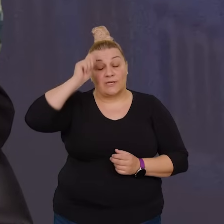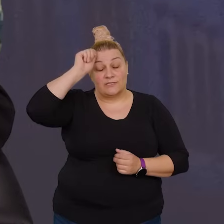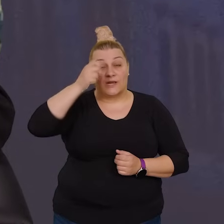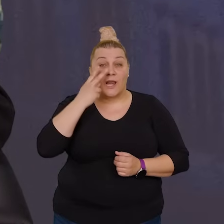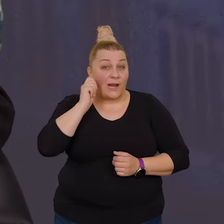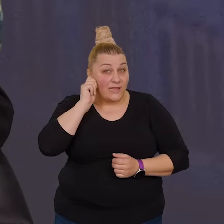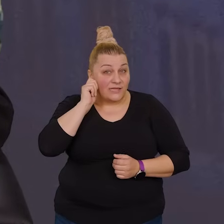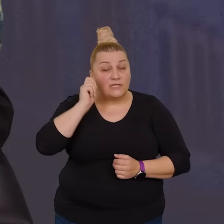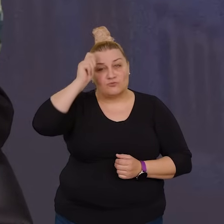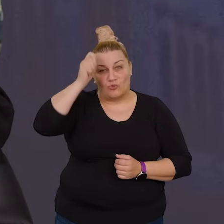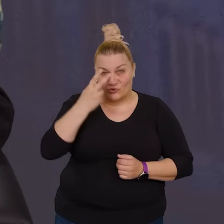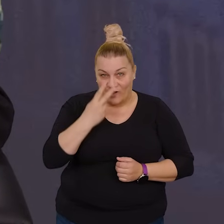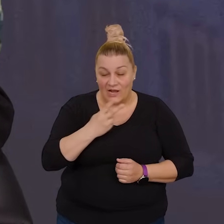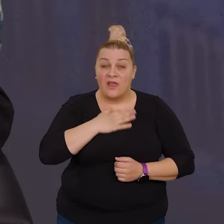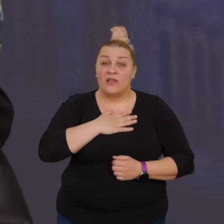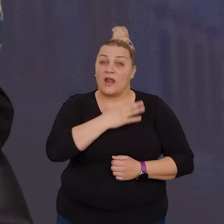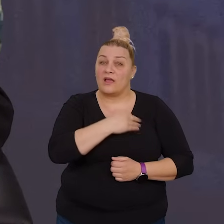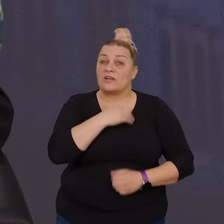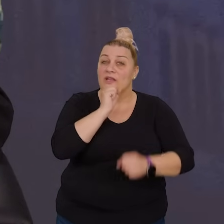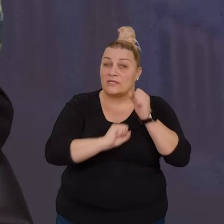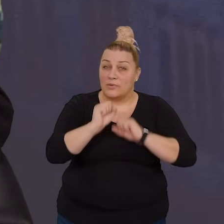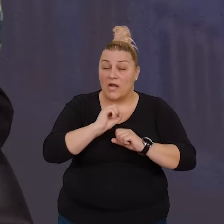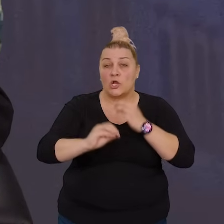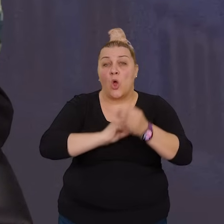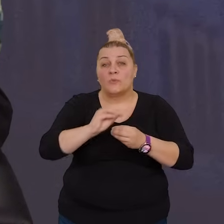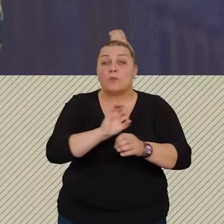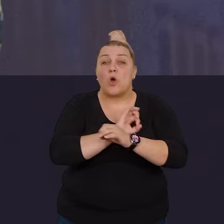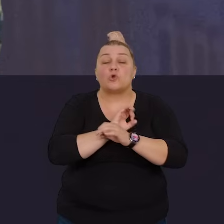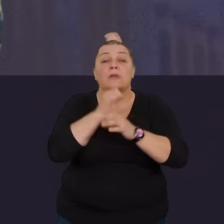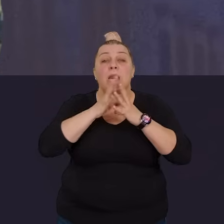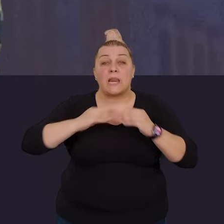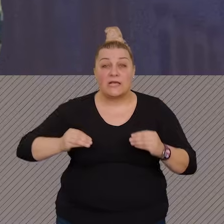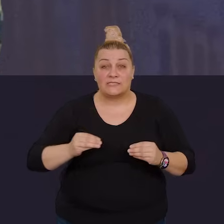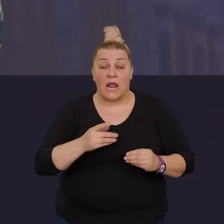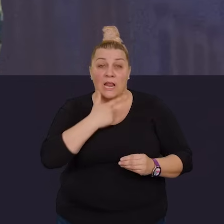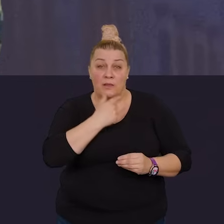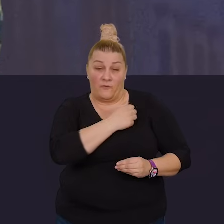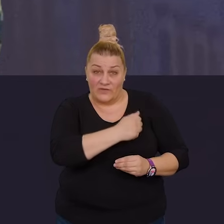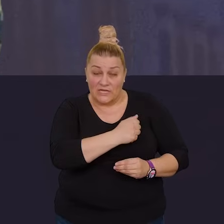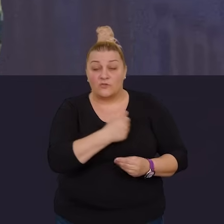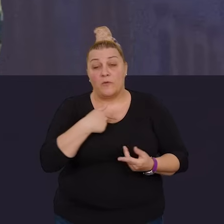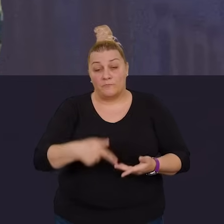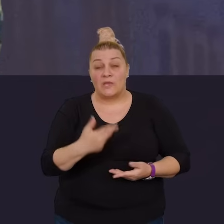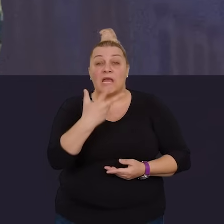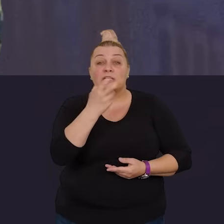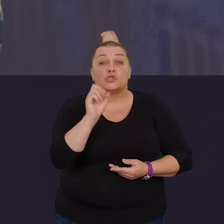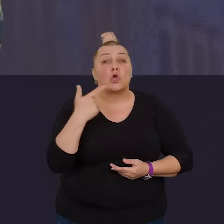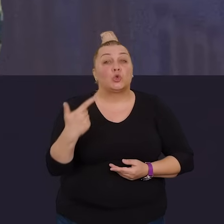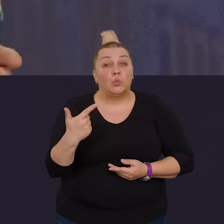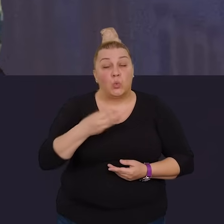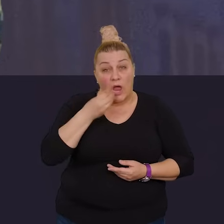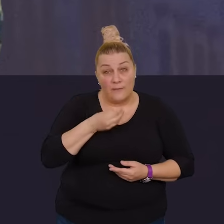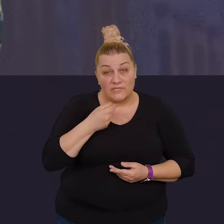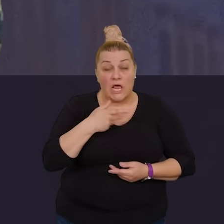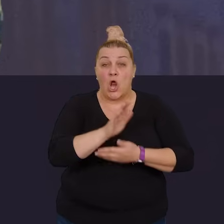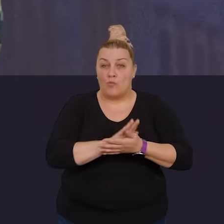Cijenje gledateljice, poštovani gledatelji, dragi hrvatski branitelji, obitelji, poginulih, umrlih i nestalih hrvatskih vitezova, mi smo u 302. emisiji. Na